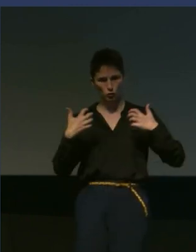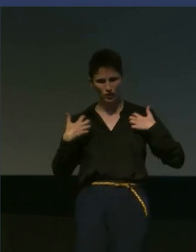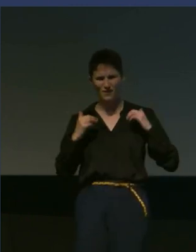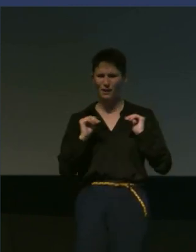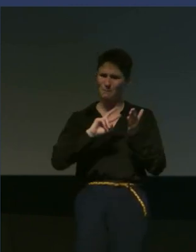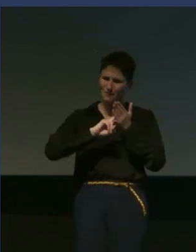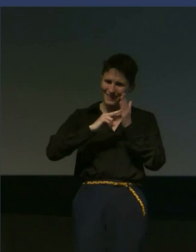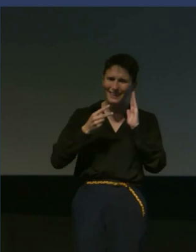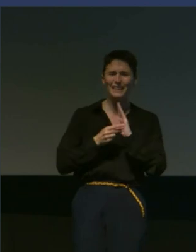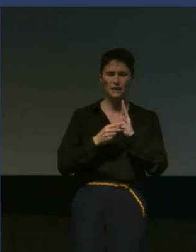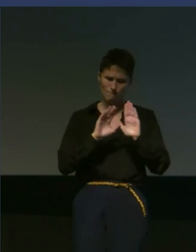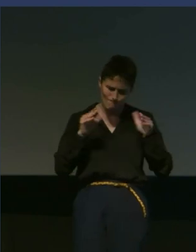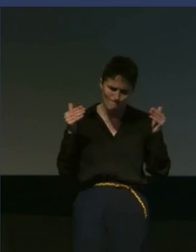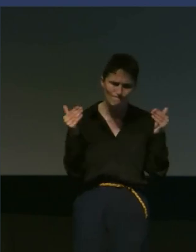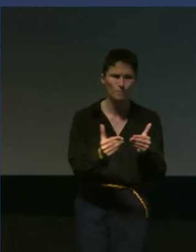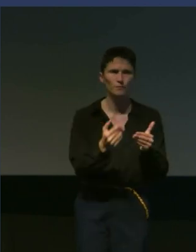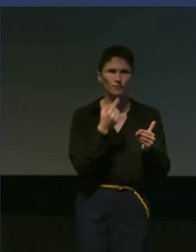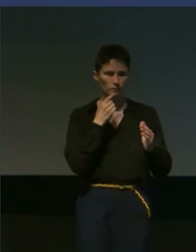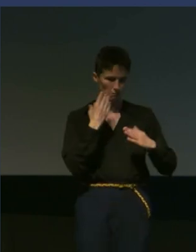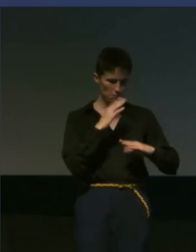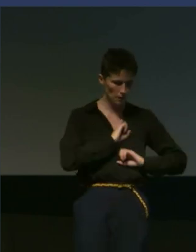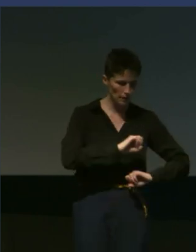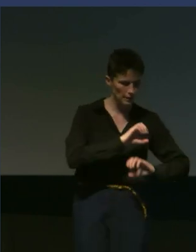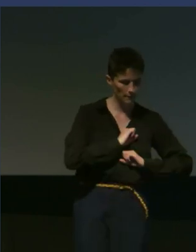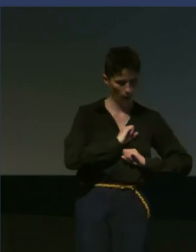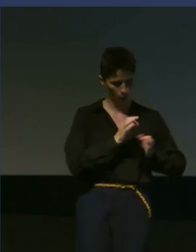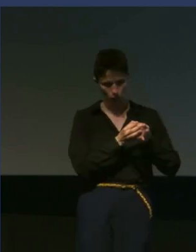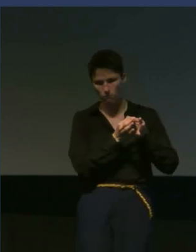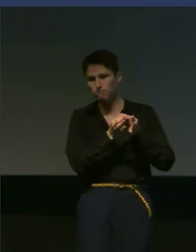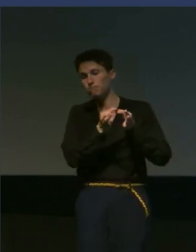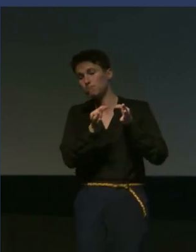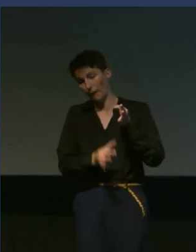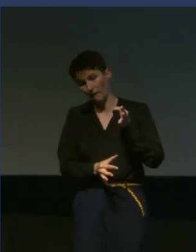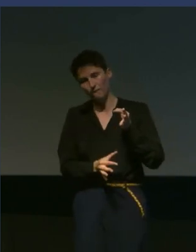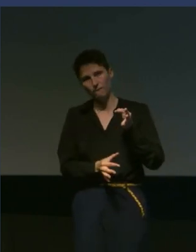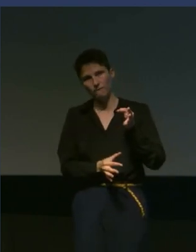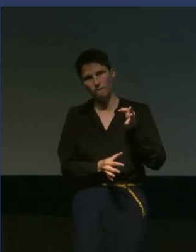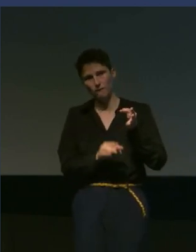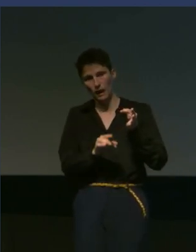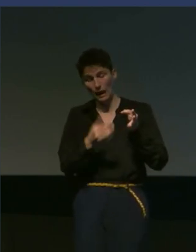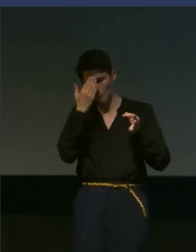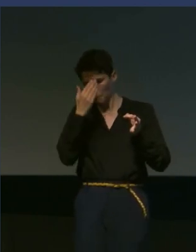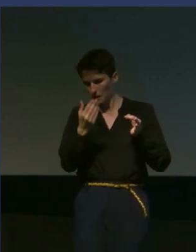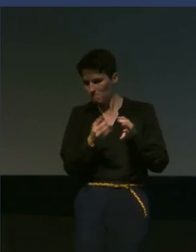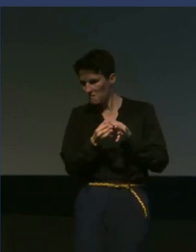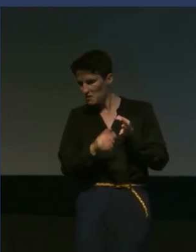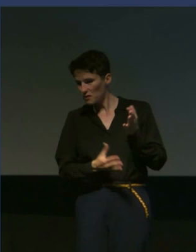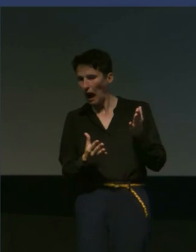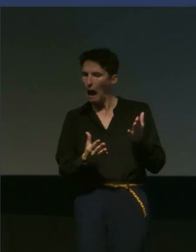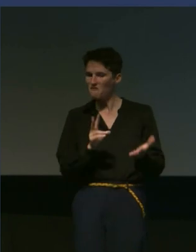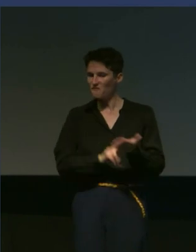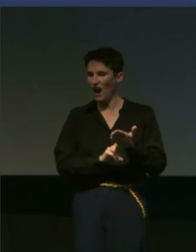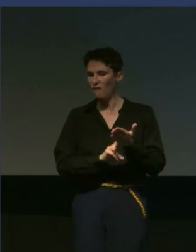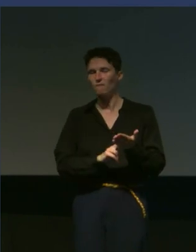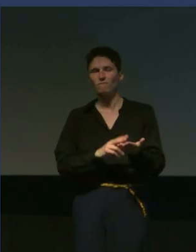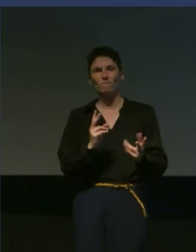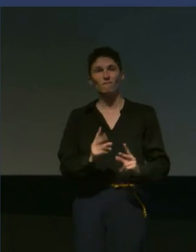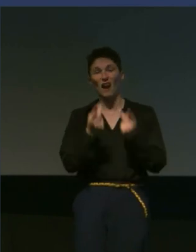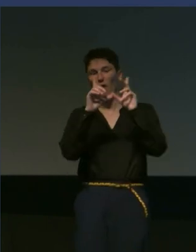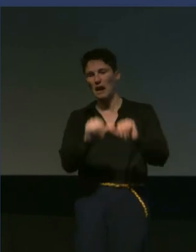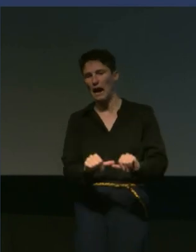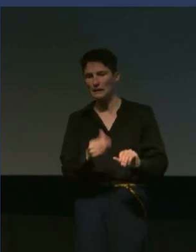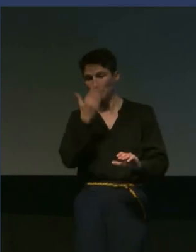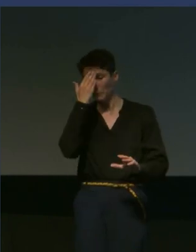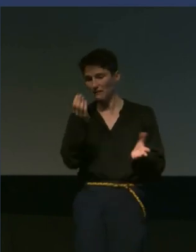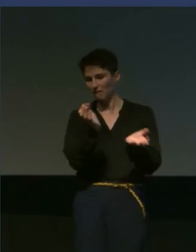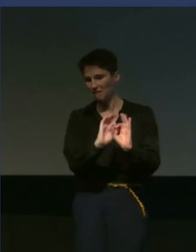une expérience, on a un résultat probant, parce que si c'est pas probant, on recommence, c'est pas probant. Et une fois que c'est probant,